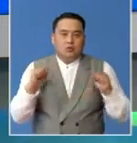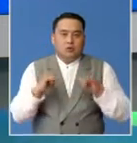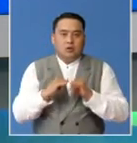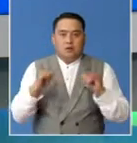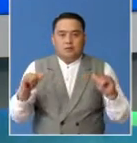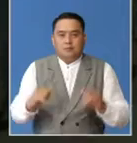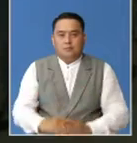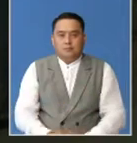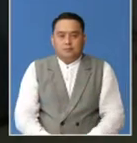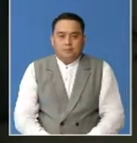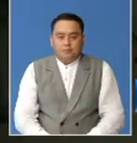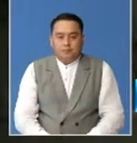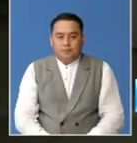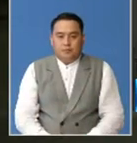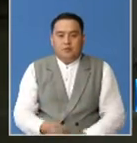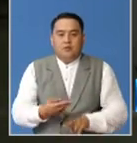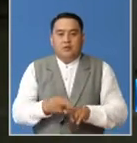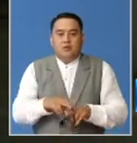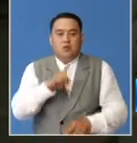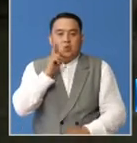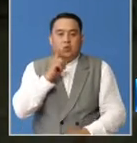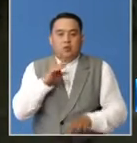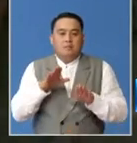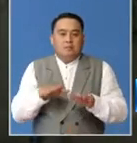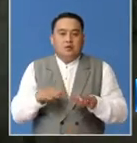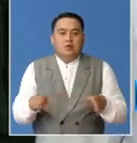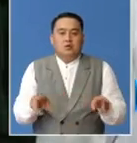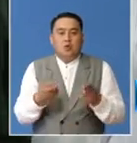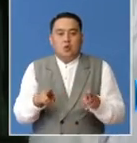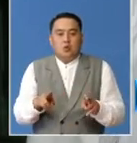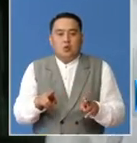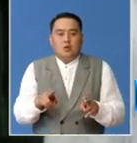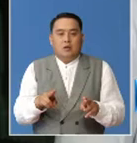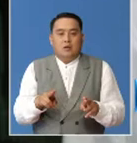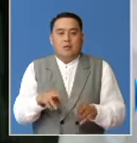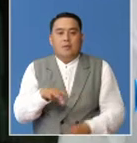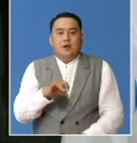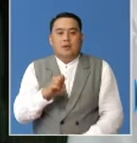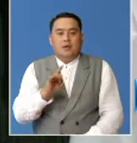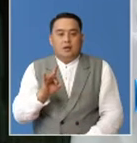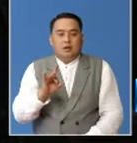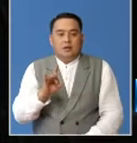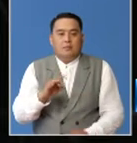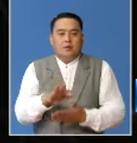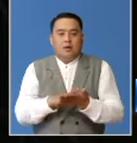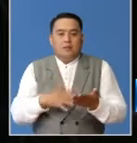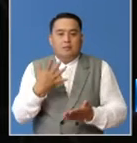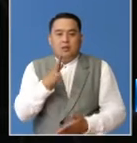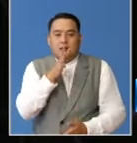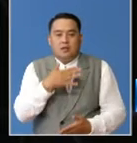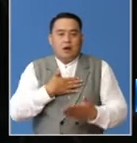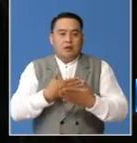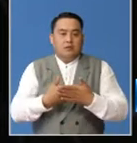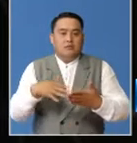развития. Самый юный представитель местного бойцовского клуба «Казах Прайд» Мадияр Байкужаев. На протяжении 5 лет он